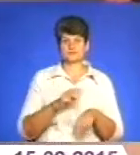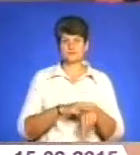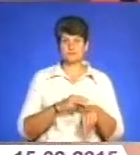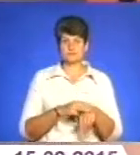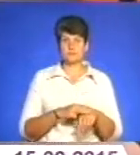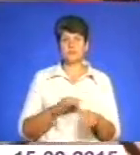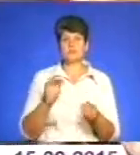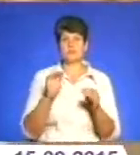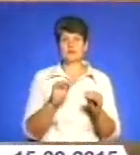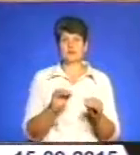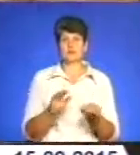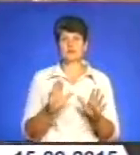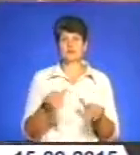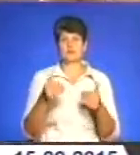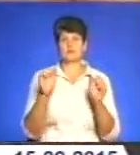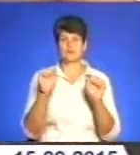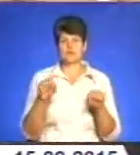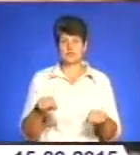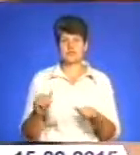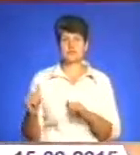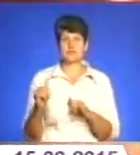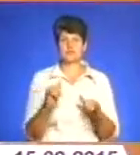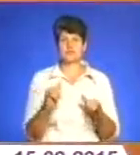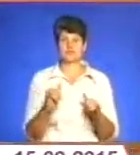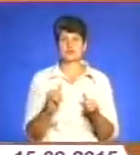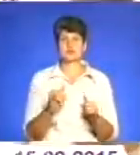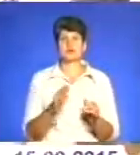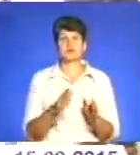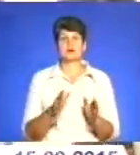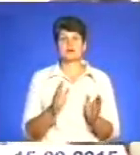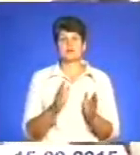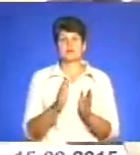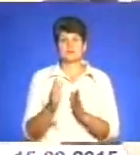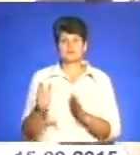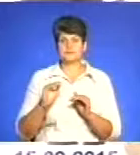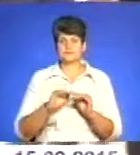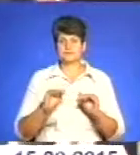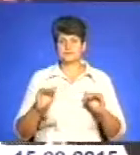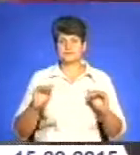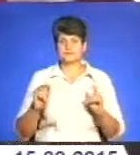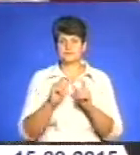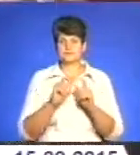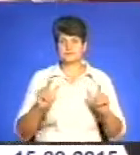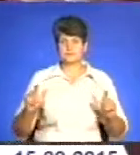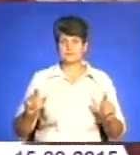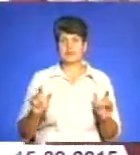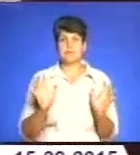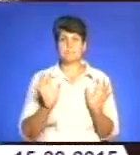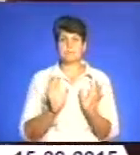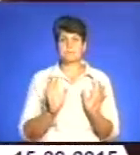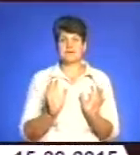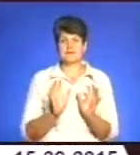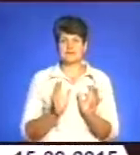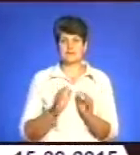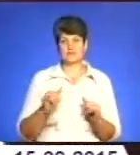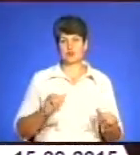Встановлення даної системи дає змогу не лише забезпечити безпеку вихованців та педагогічного колективу навчального закладу, а й вберегти їх від